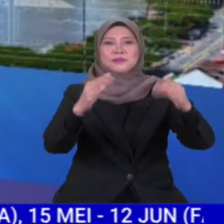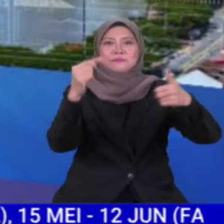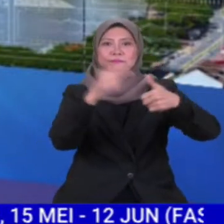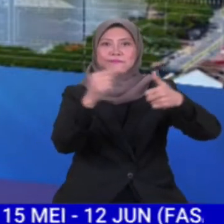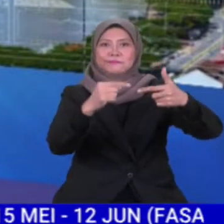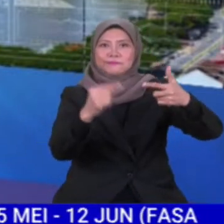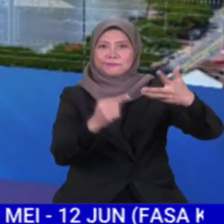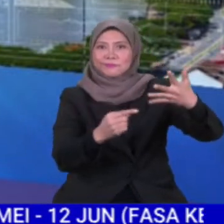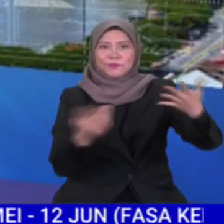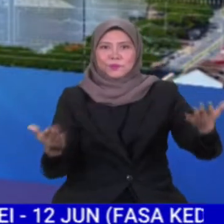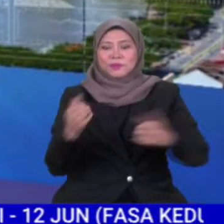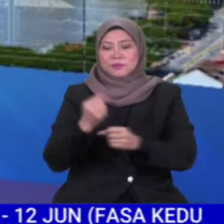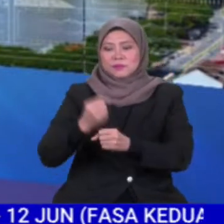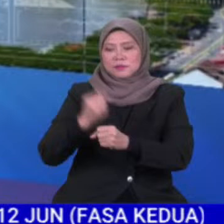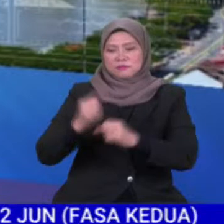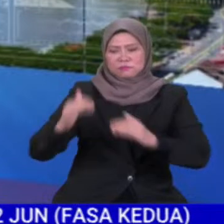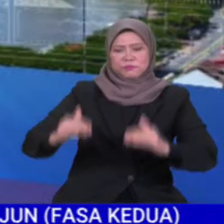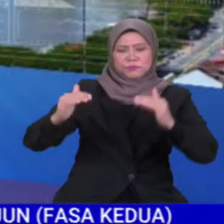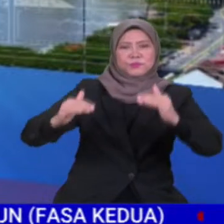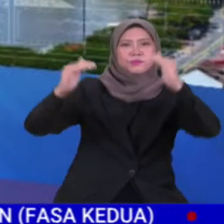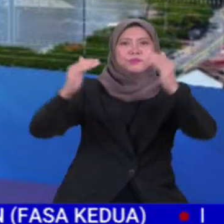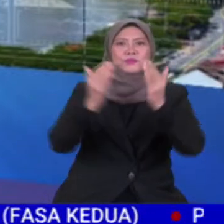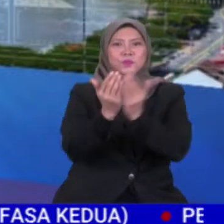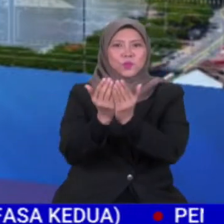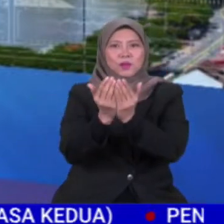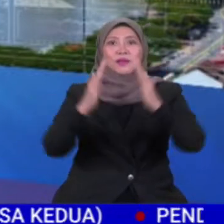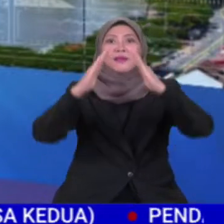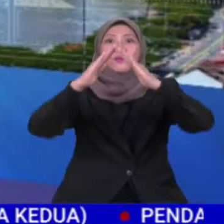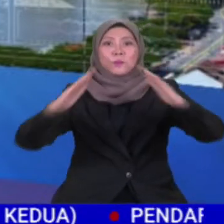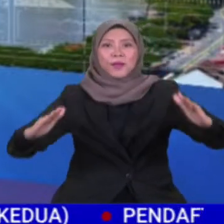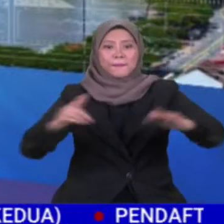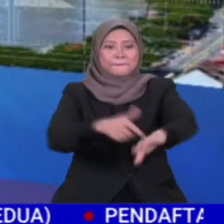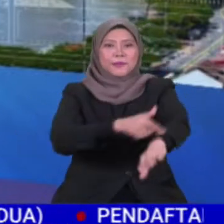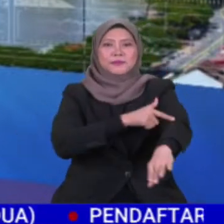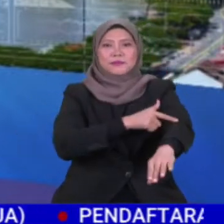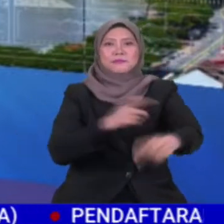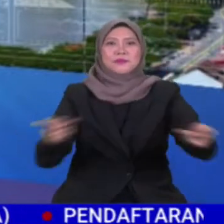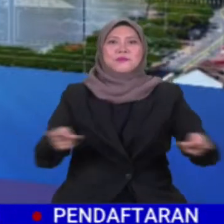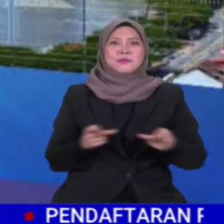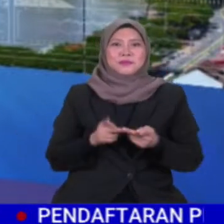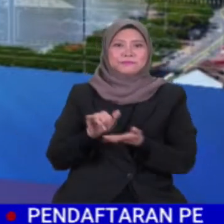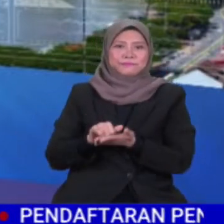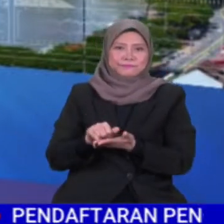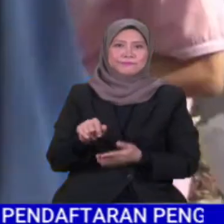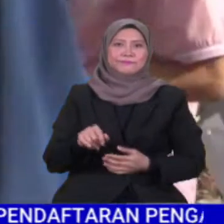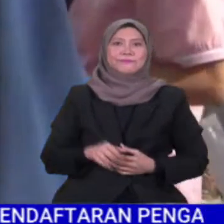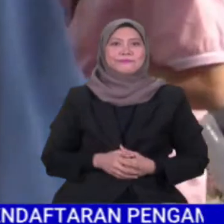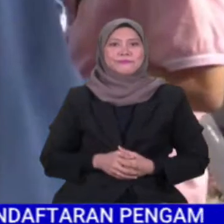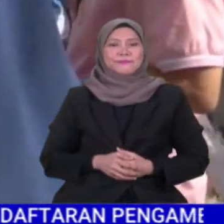perkara antaranya kerja naik taraf sekolah dan rumah panjang di kawasan berkenaan.